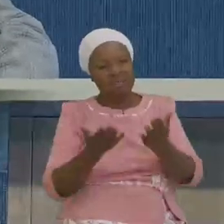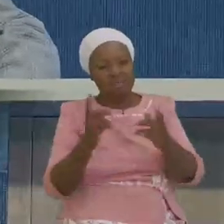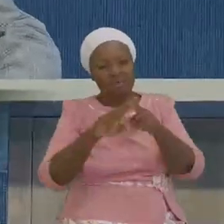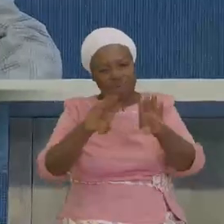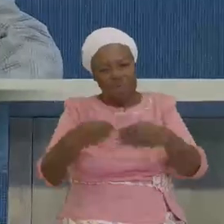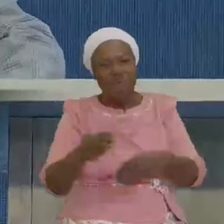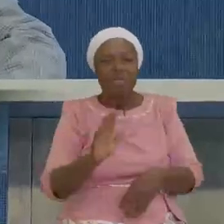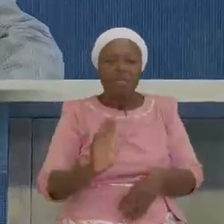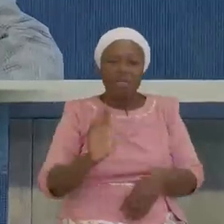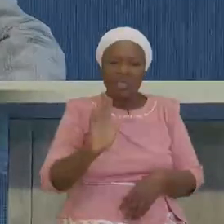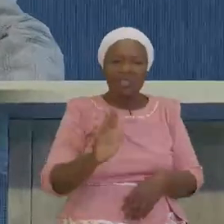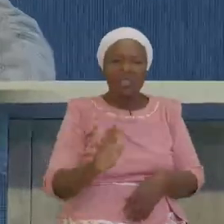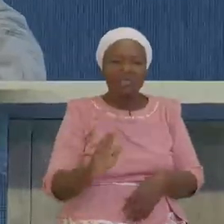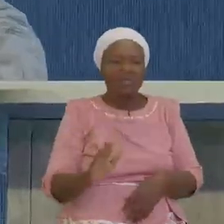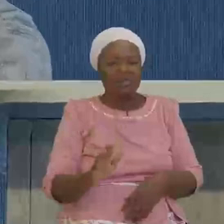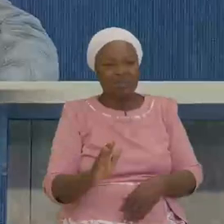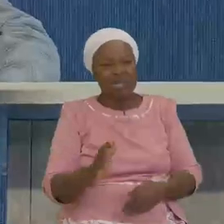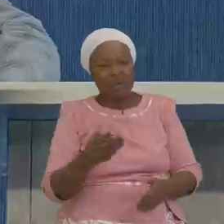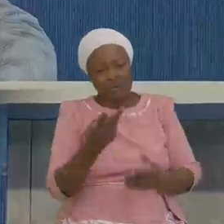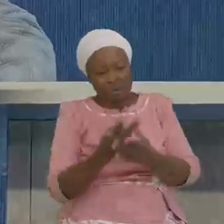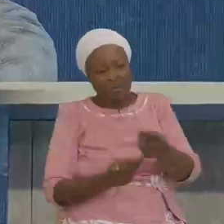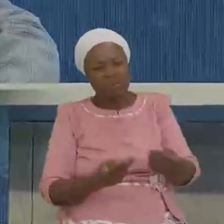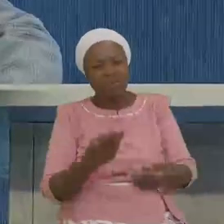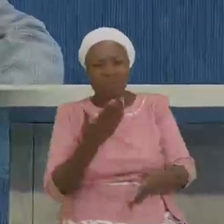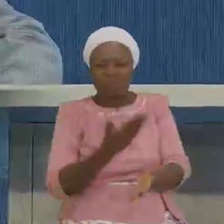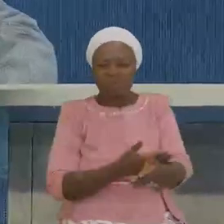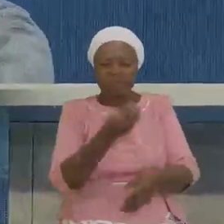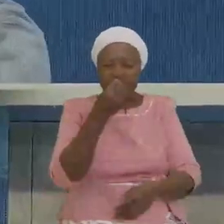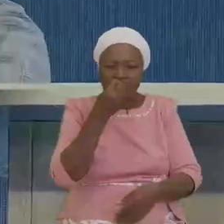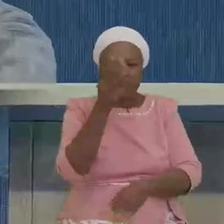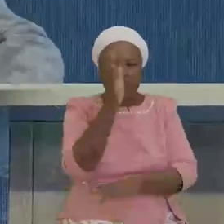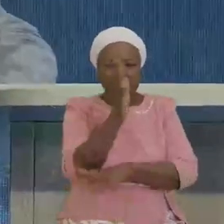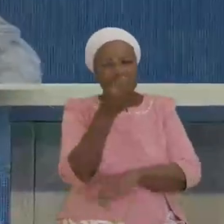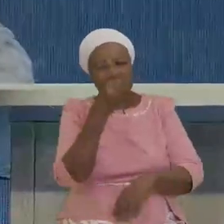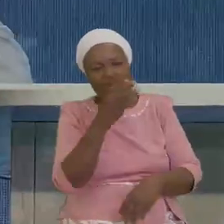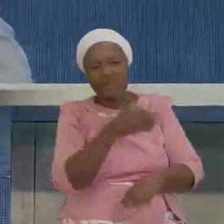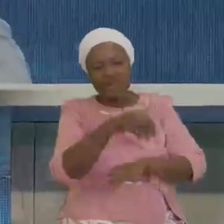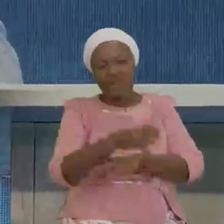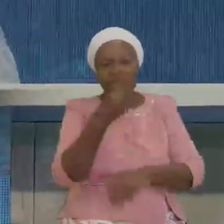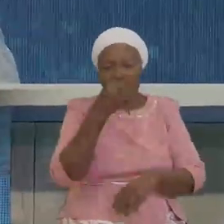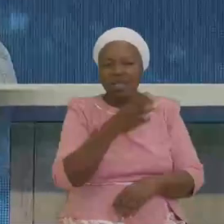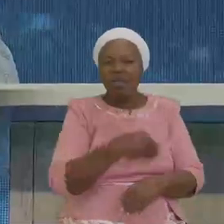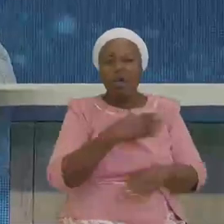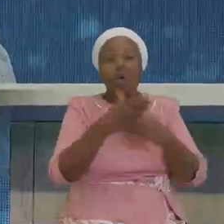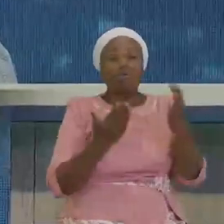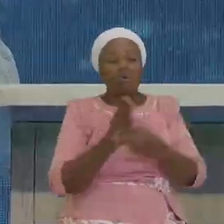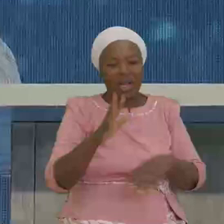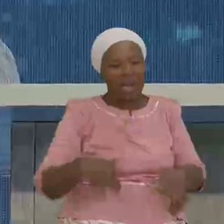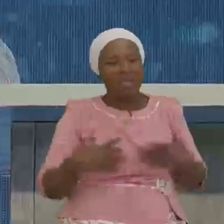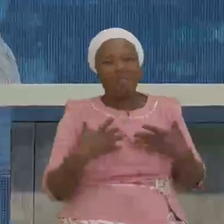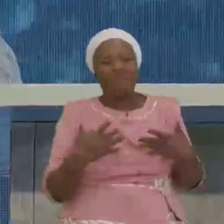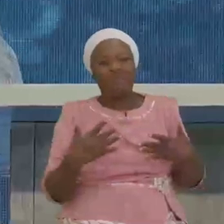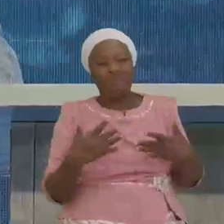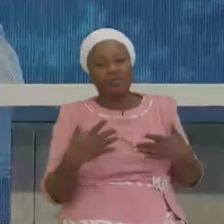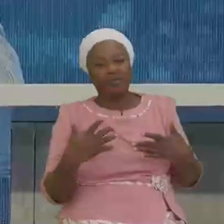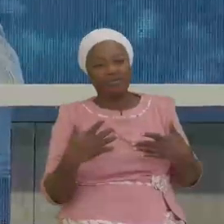qui il s'adressait veut lui offrir le petit déjeuner.